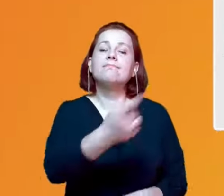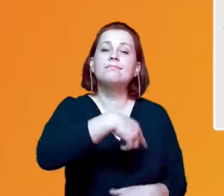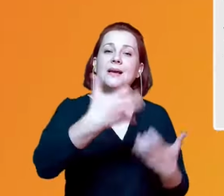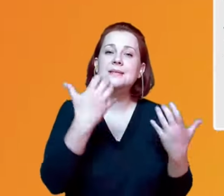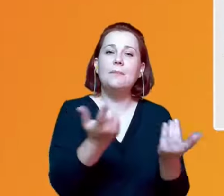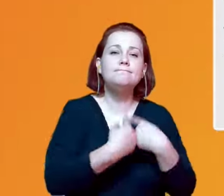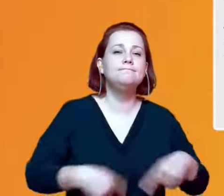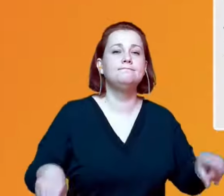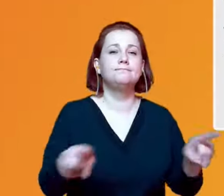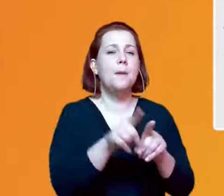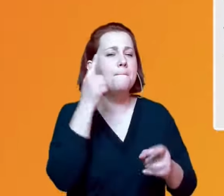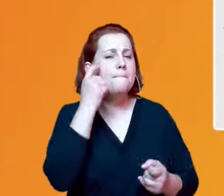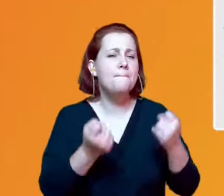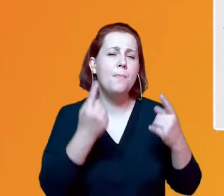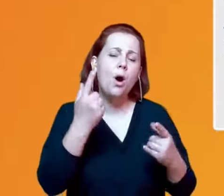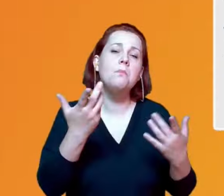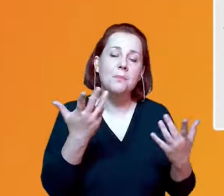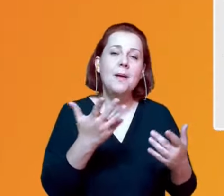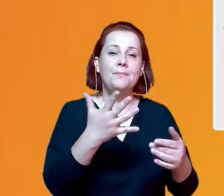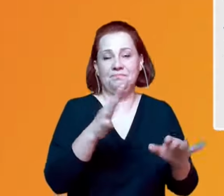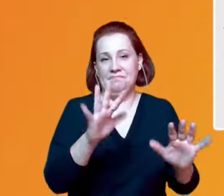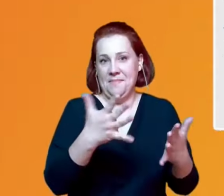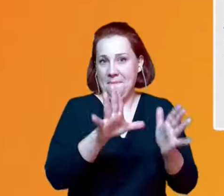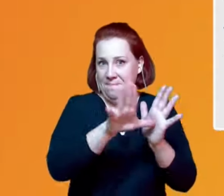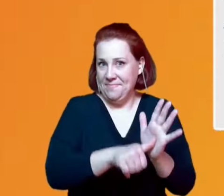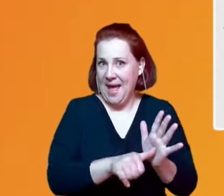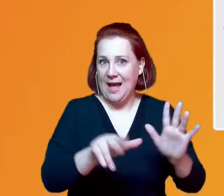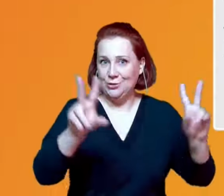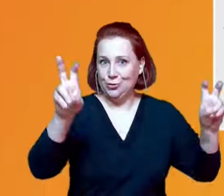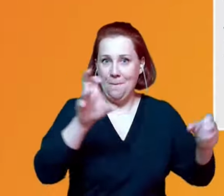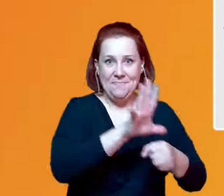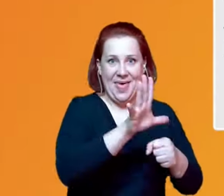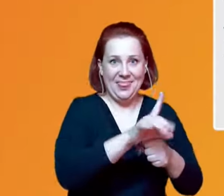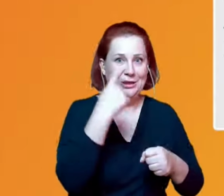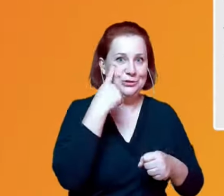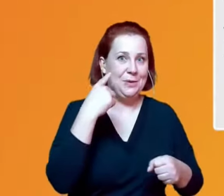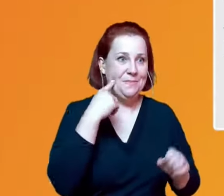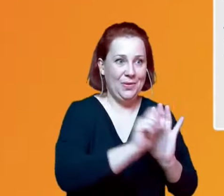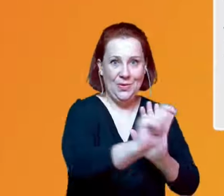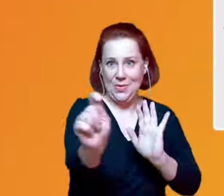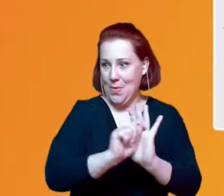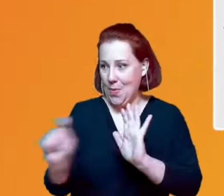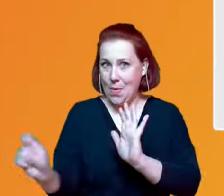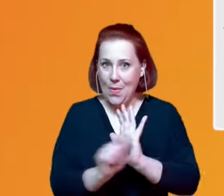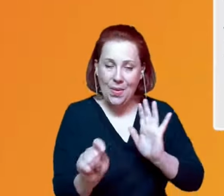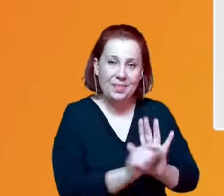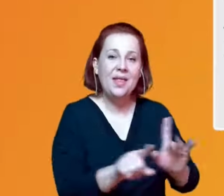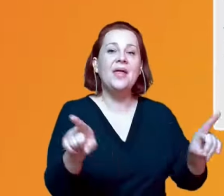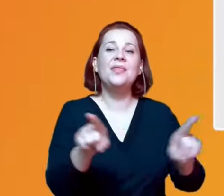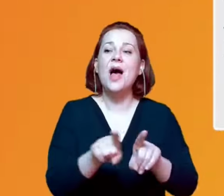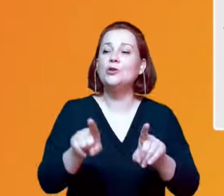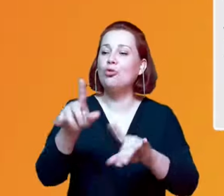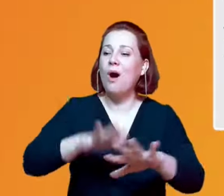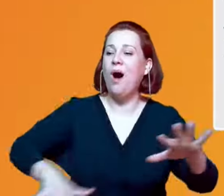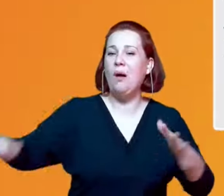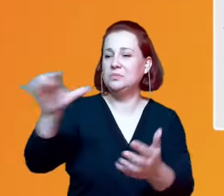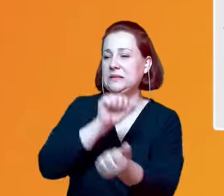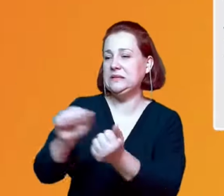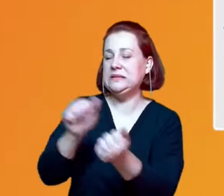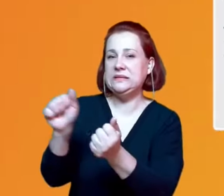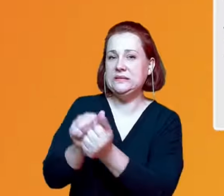koncepcję 15-minutowego miasta. Chcemy zrewitalizować obszary zdegradowane. Kolejny komponent